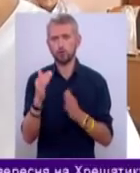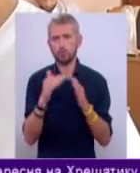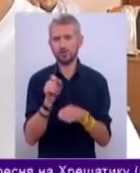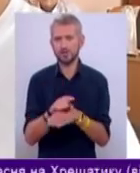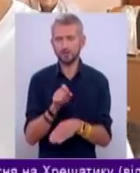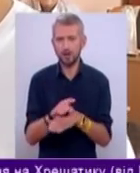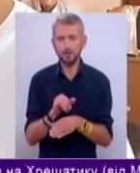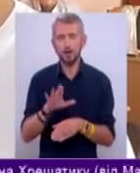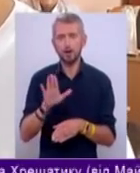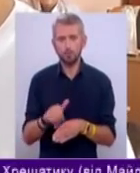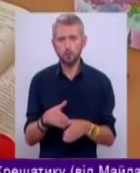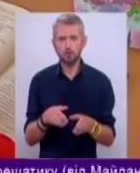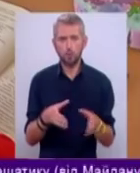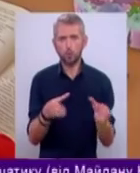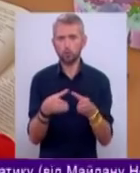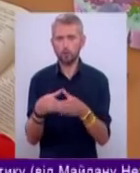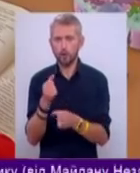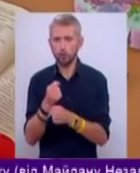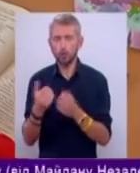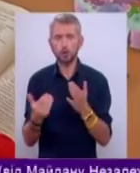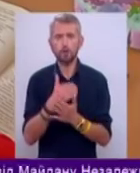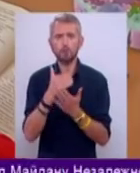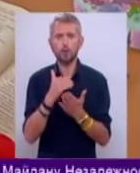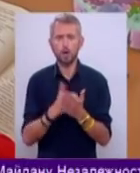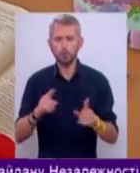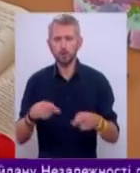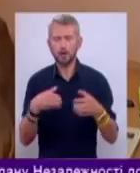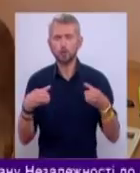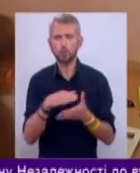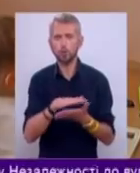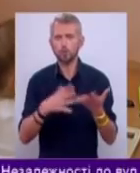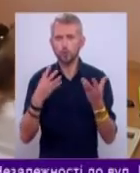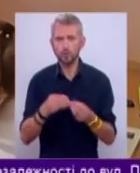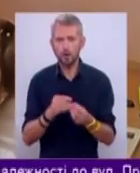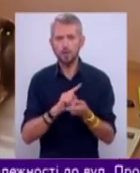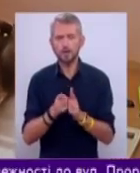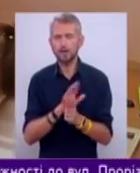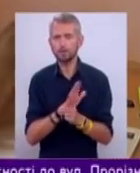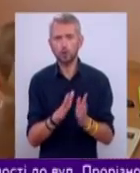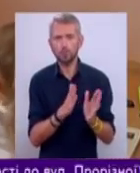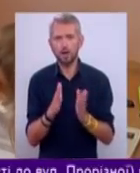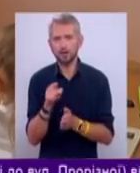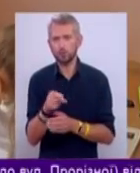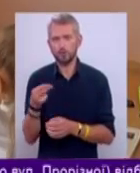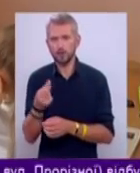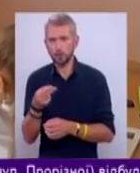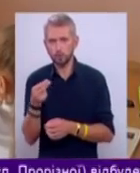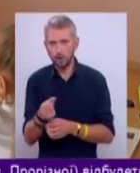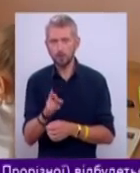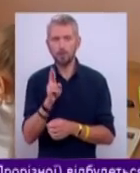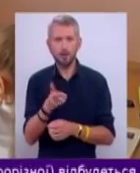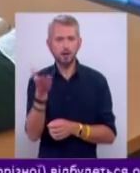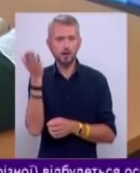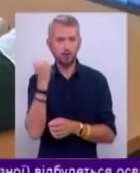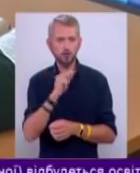завдання і потім гурткова робота. Новий порядок організації груп подовженого дня не змінює механізму їх фінансування. Як і